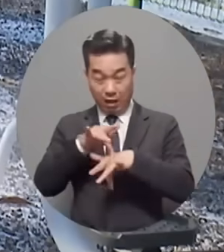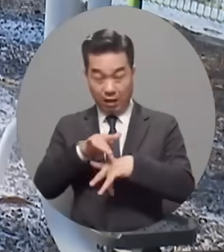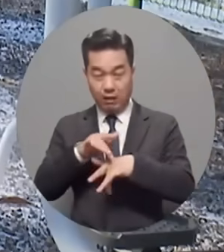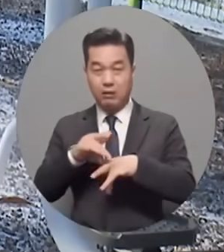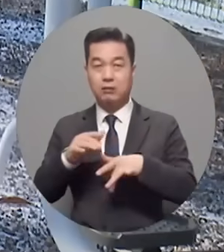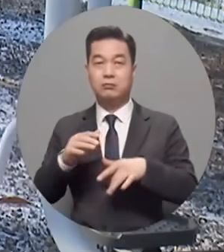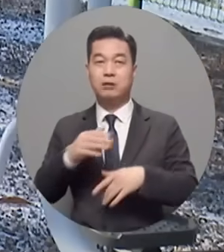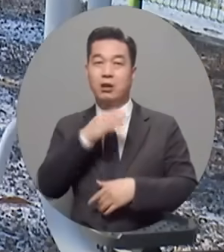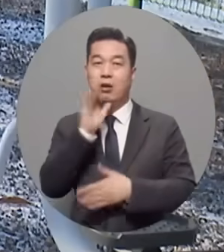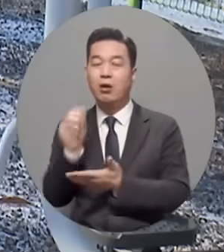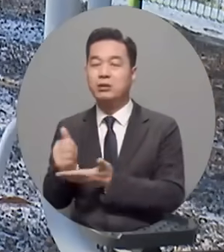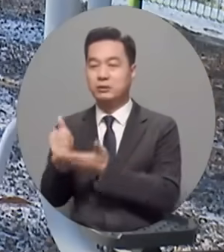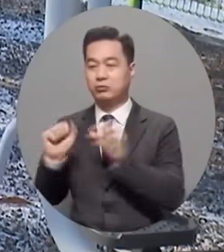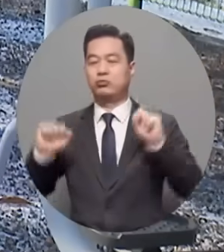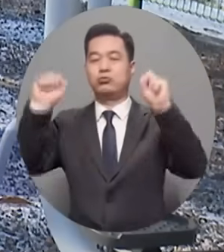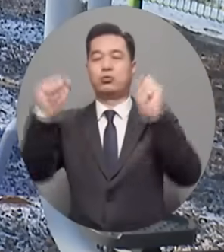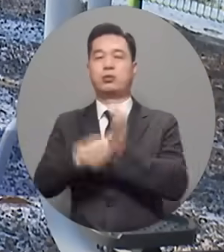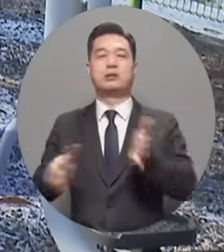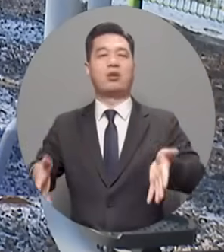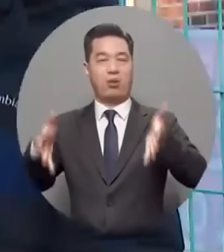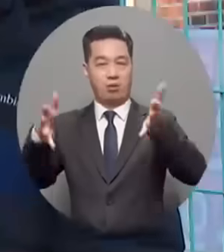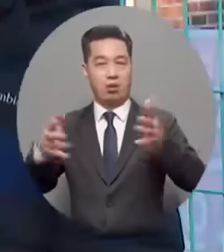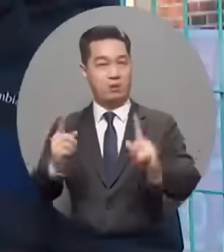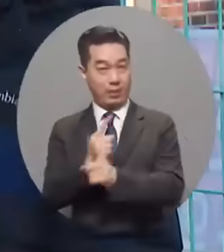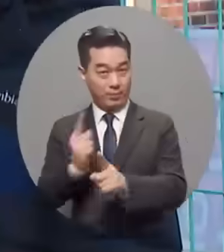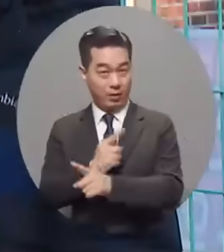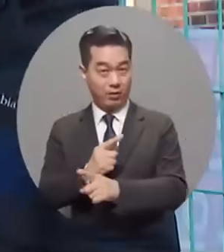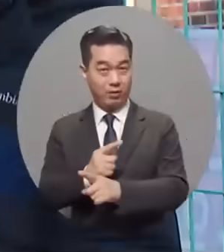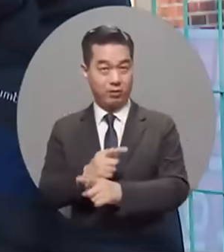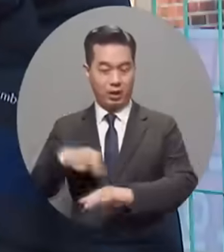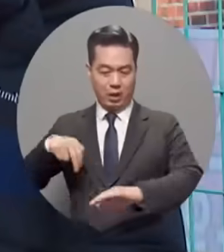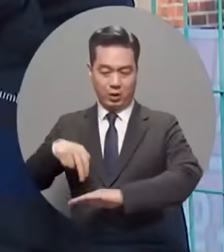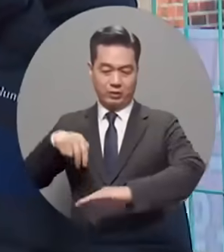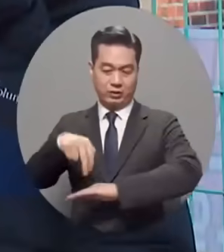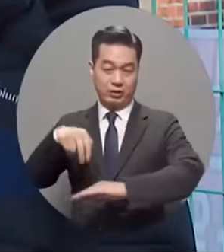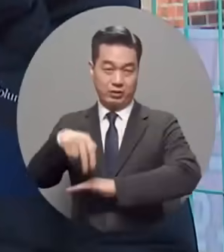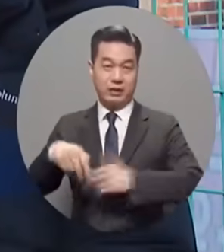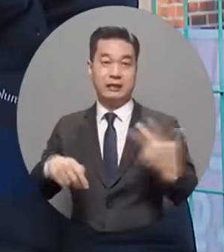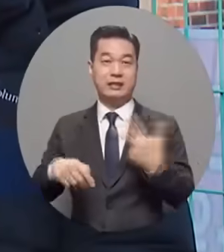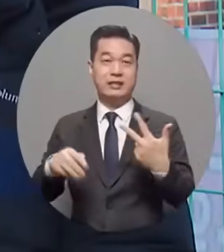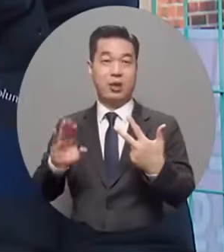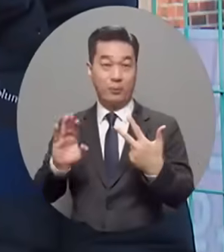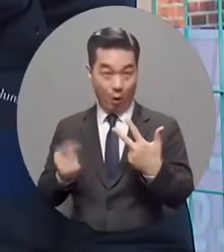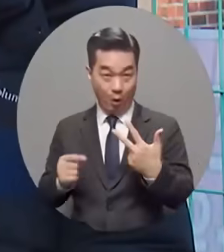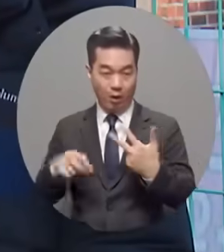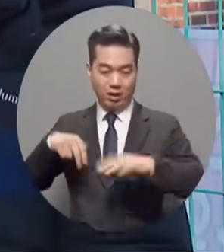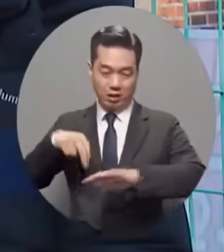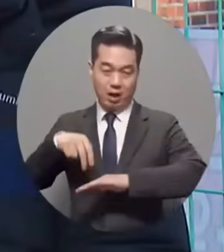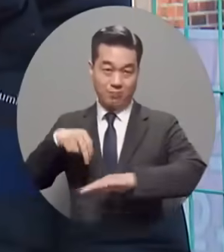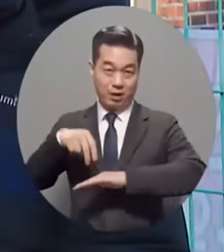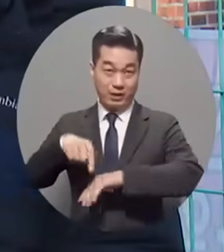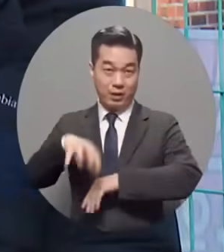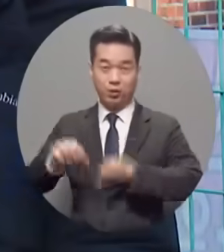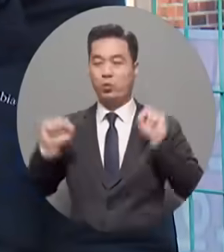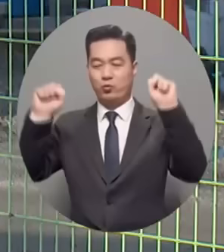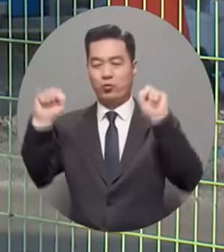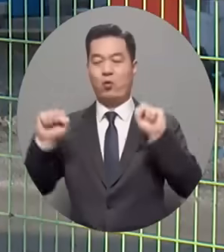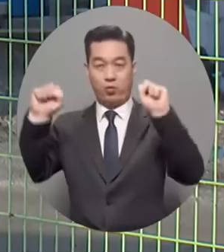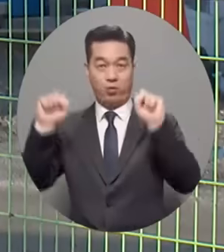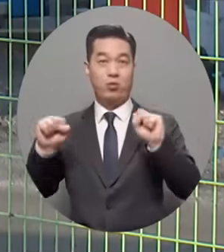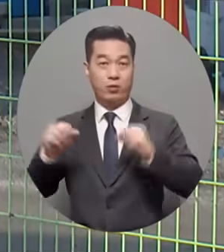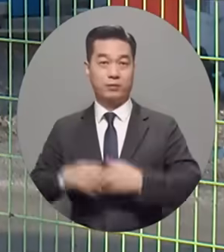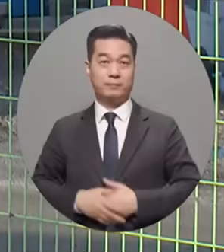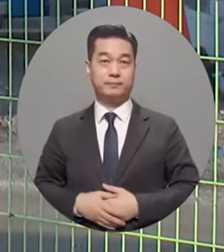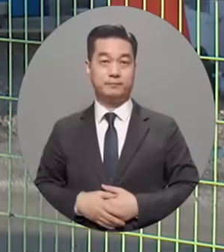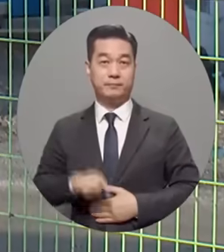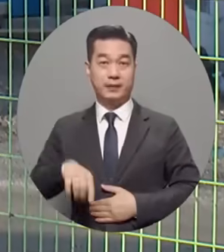운동시설로 바뀌기도 합니다. 걷는 거를 한 7,000보 하고 와서 여기서 이제 또 운동을 또 하고.